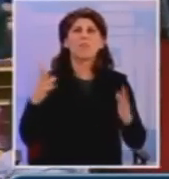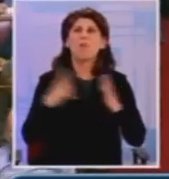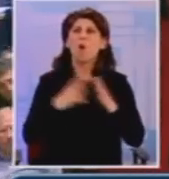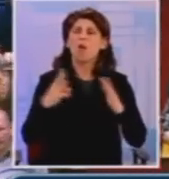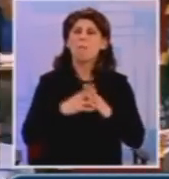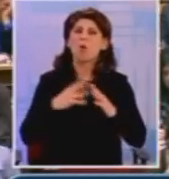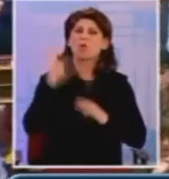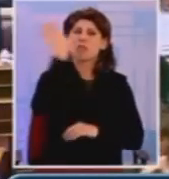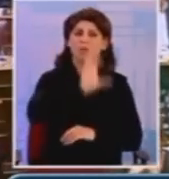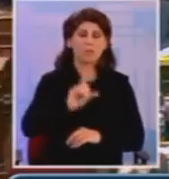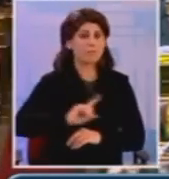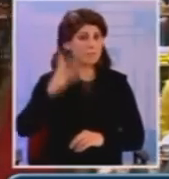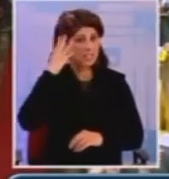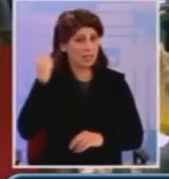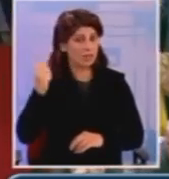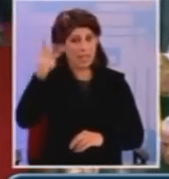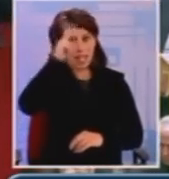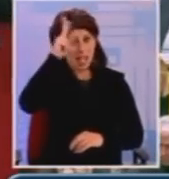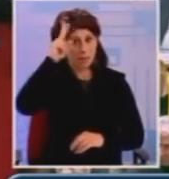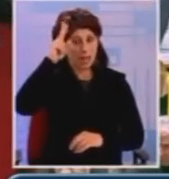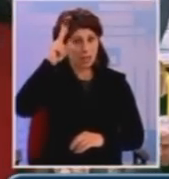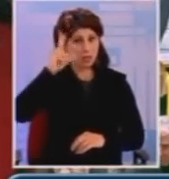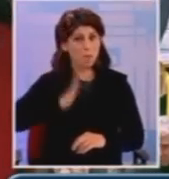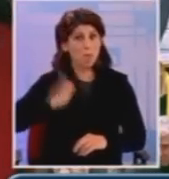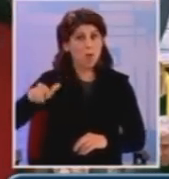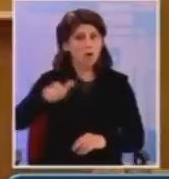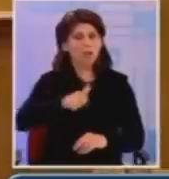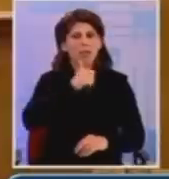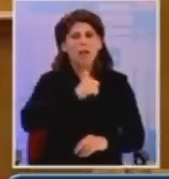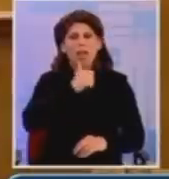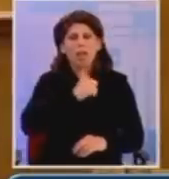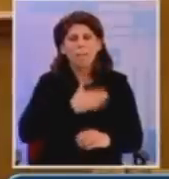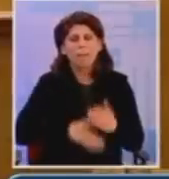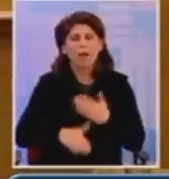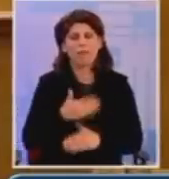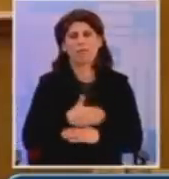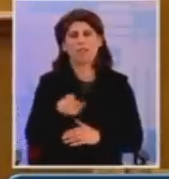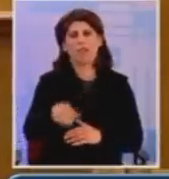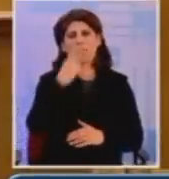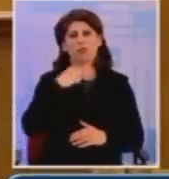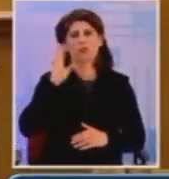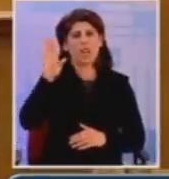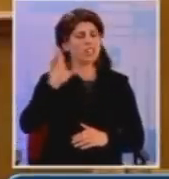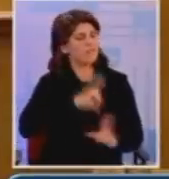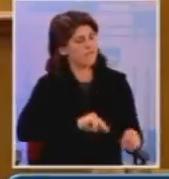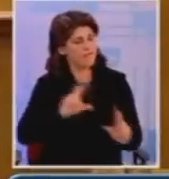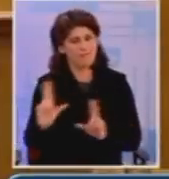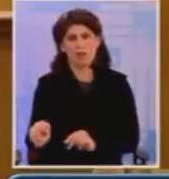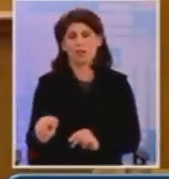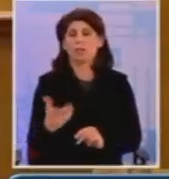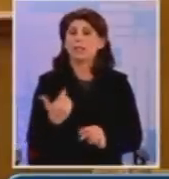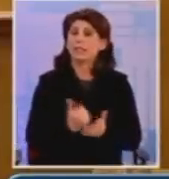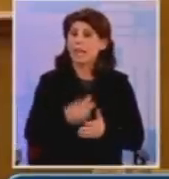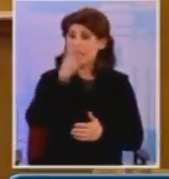δεν πρέπει να ξεχνάμε ότι ο γερμανικός λαός υπέφερε εξίσου από την ναζιστική θηριωδία και ότι